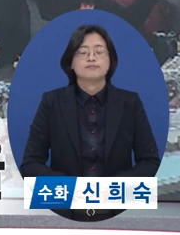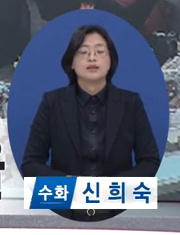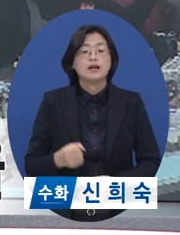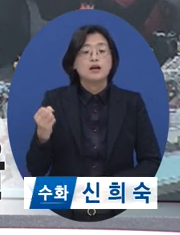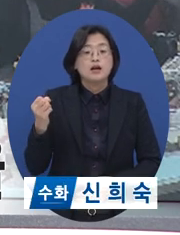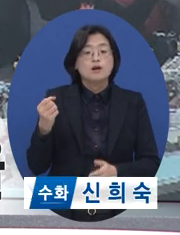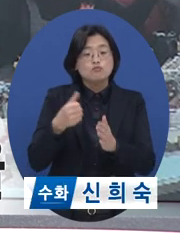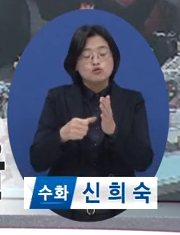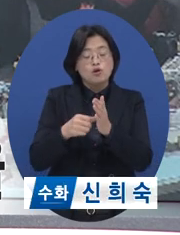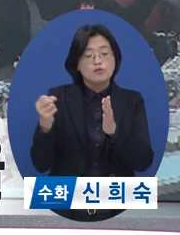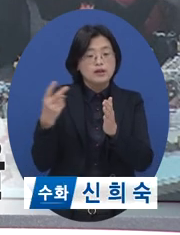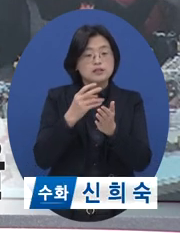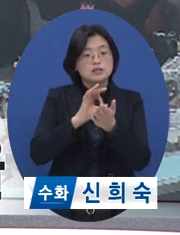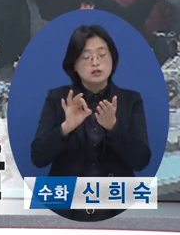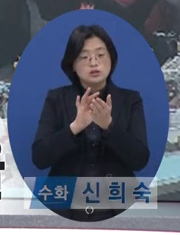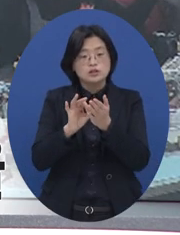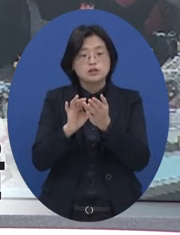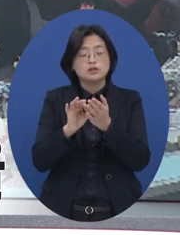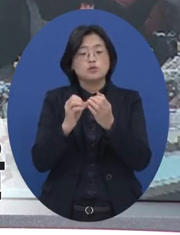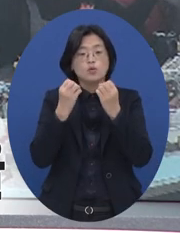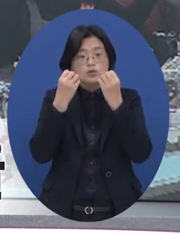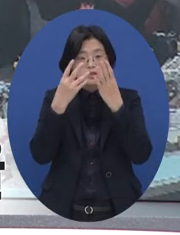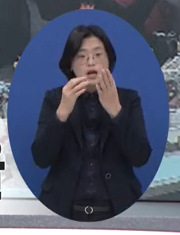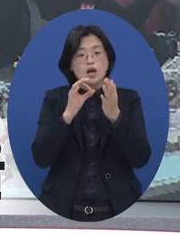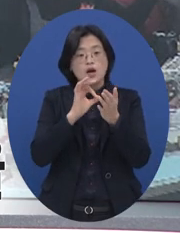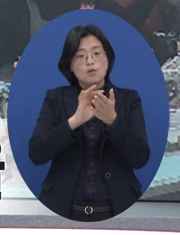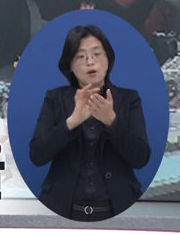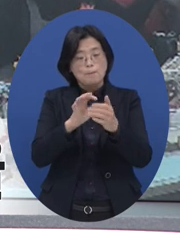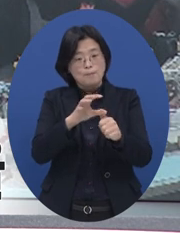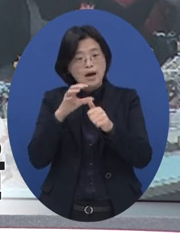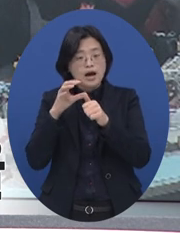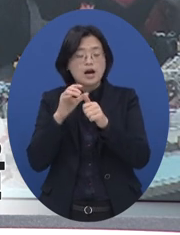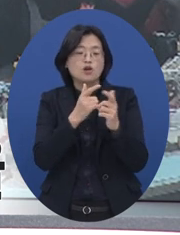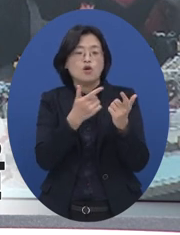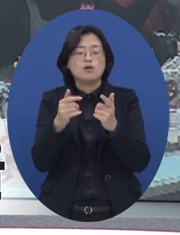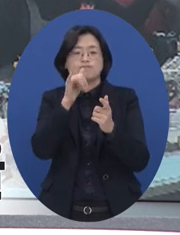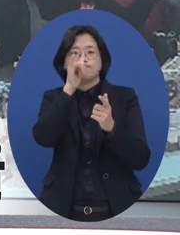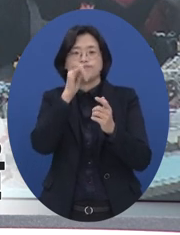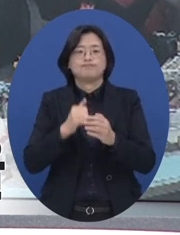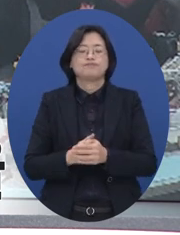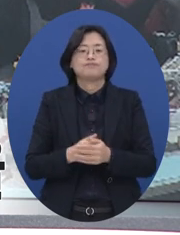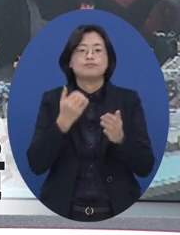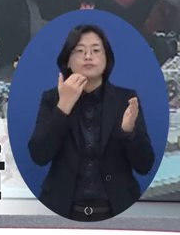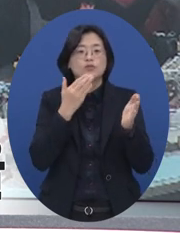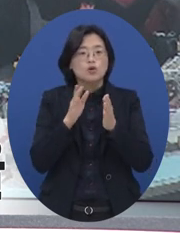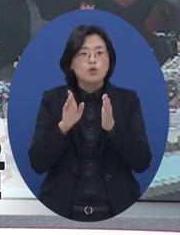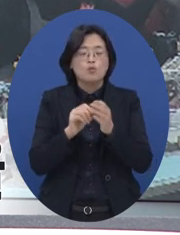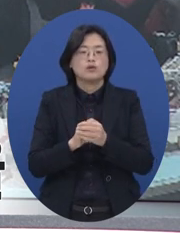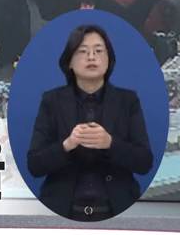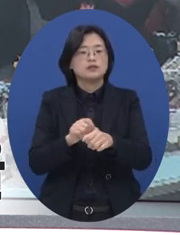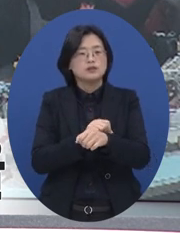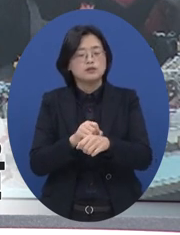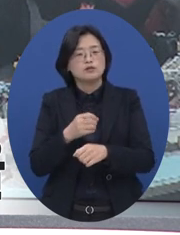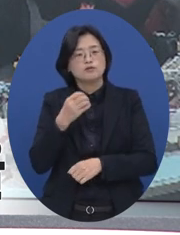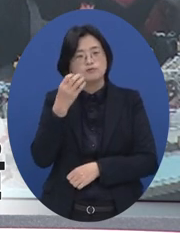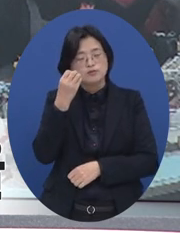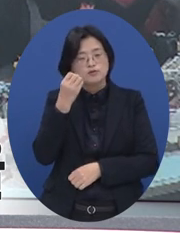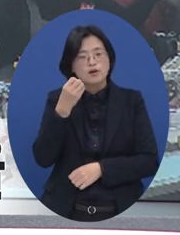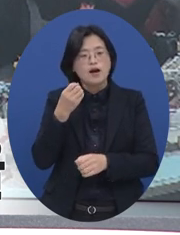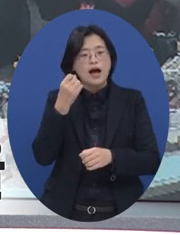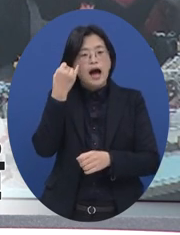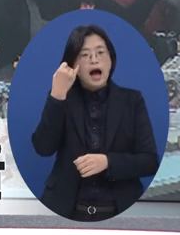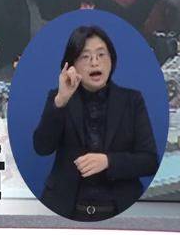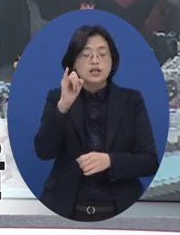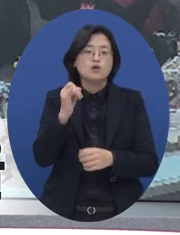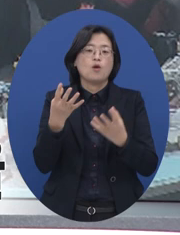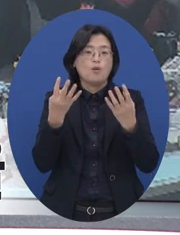재활용이나 새활용처럼 환경을 살리기 위한 노력이 여러 방법으로 이루어지고 있는데요. 경기도엔 톡톡 튀는 노하우로 뭉친 주민이